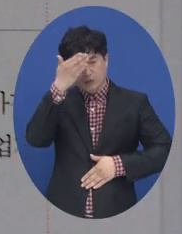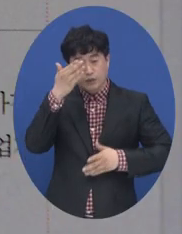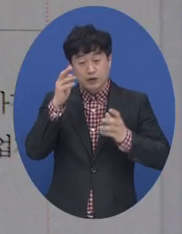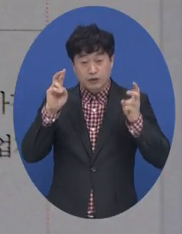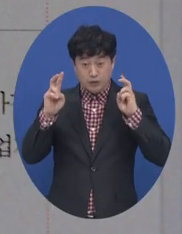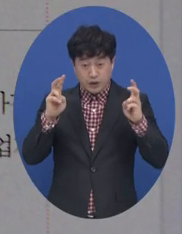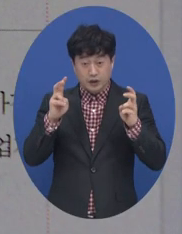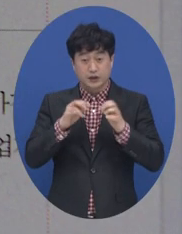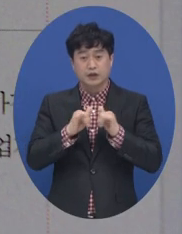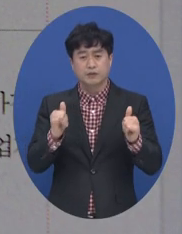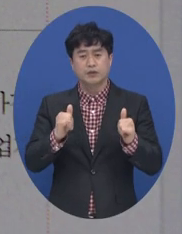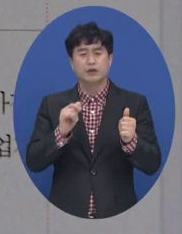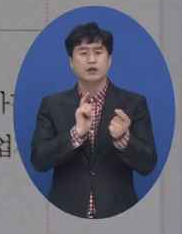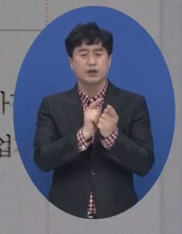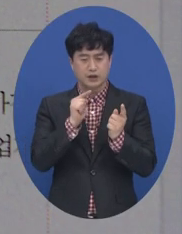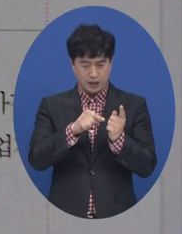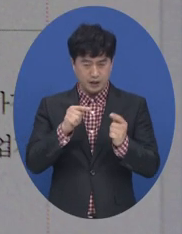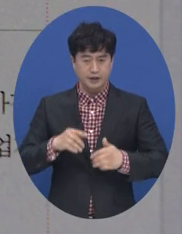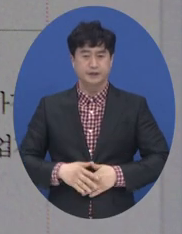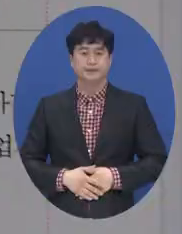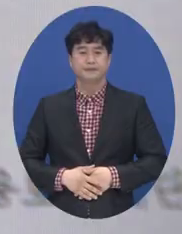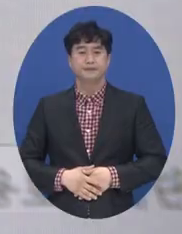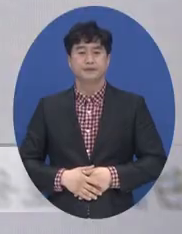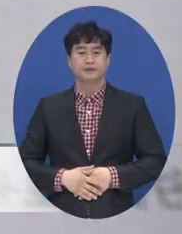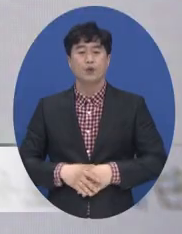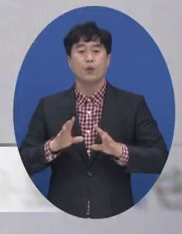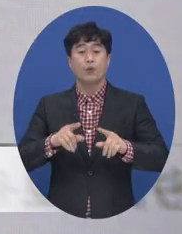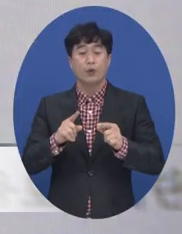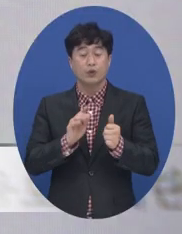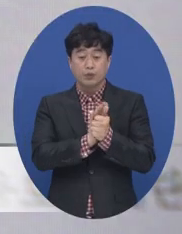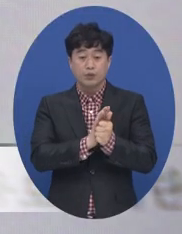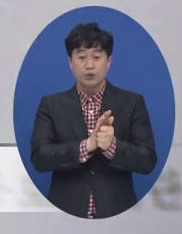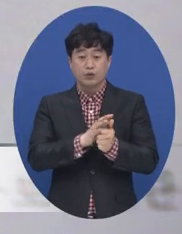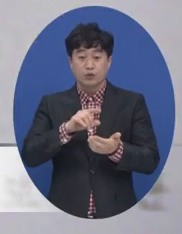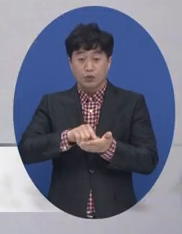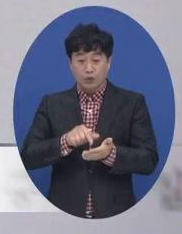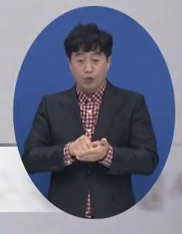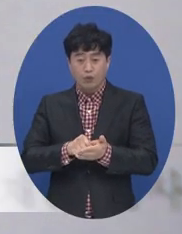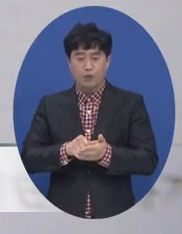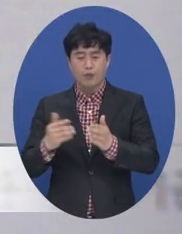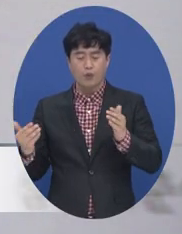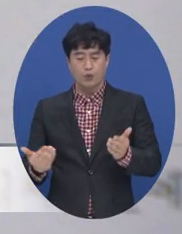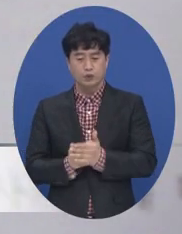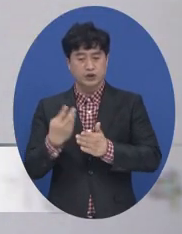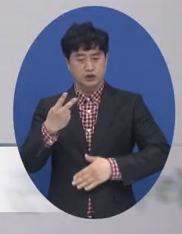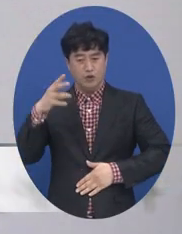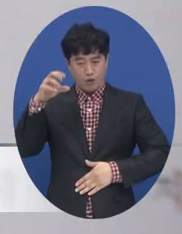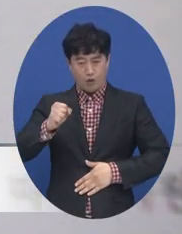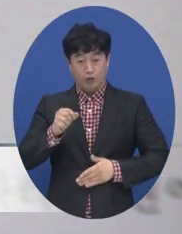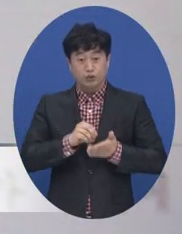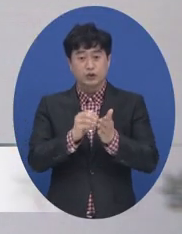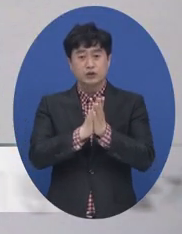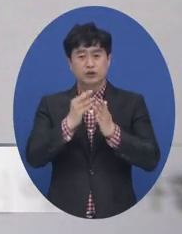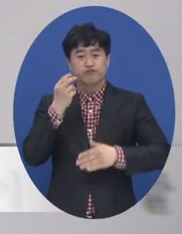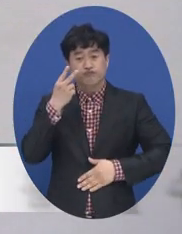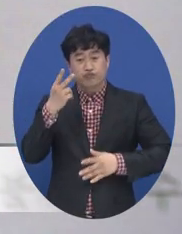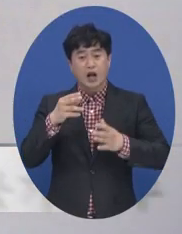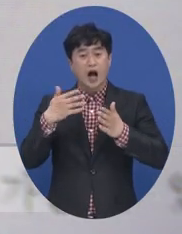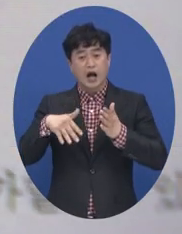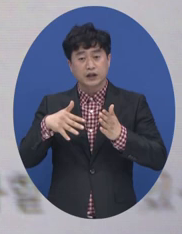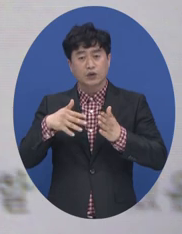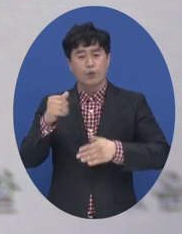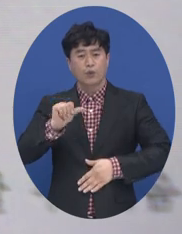청년 재창업자 등이 지원 대상입니다. 올해 지원 규모는 총 2천억 원으로 접수를 시작한 지두 달도 안